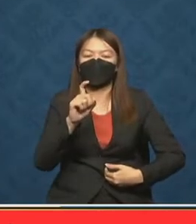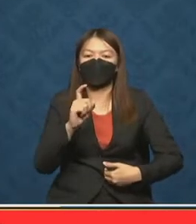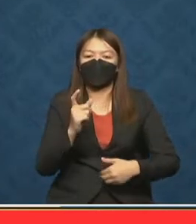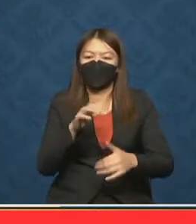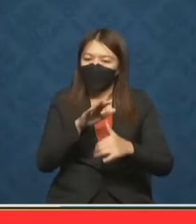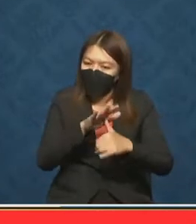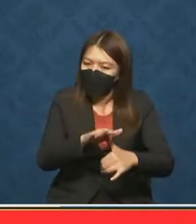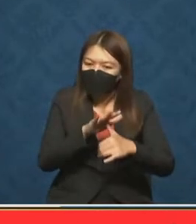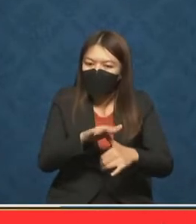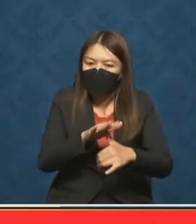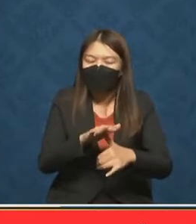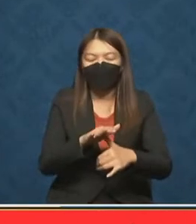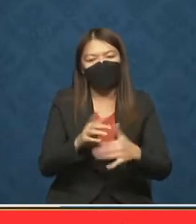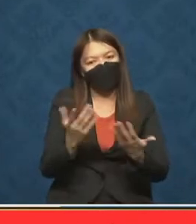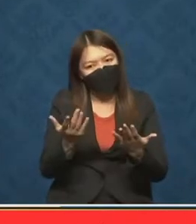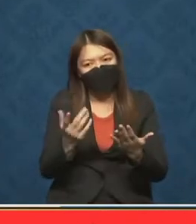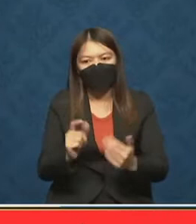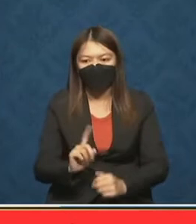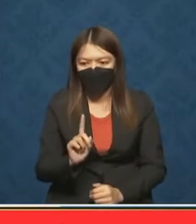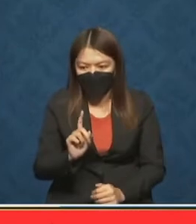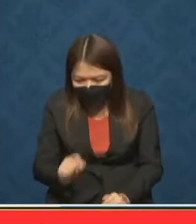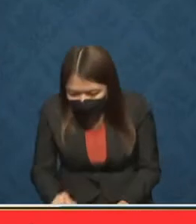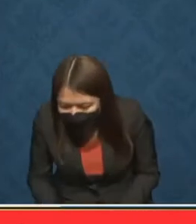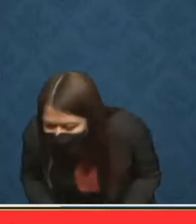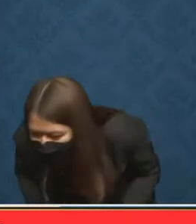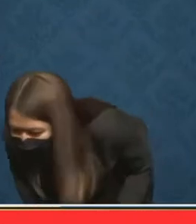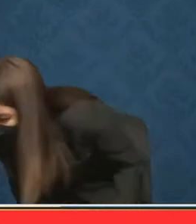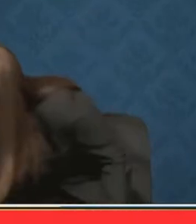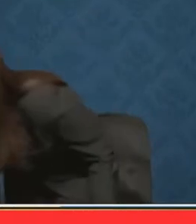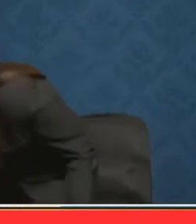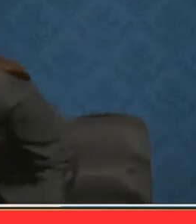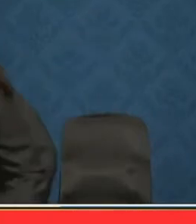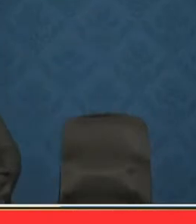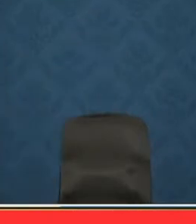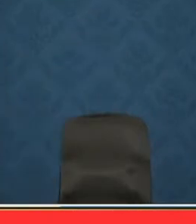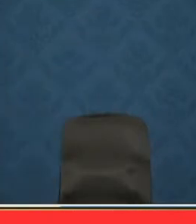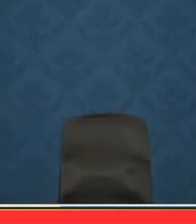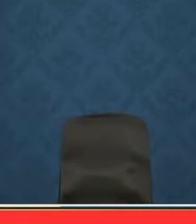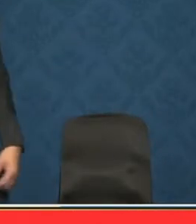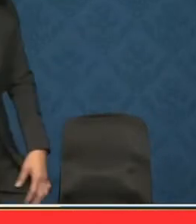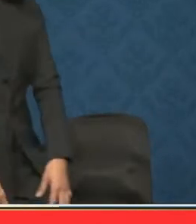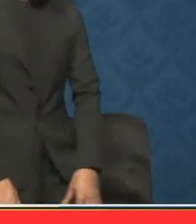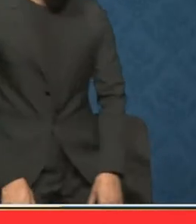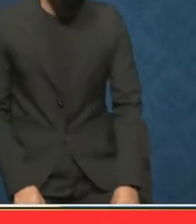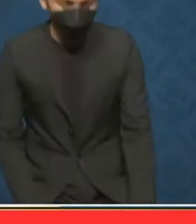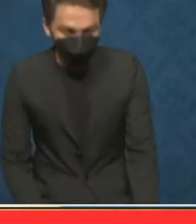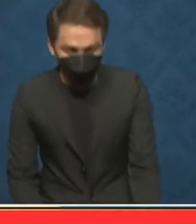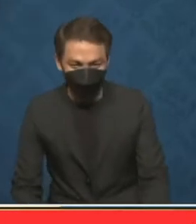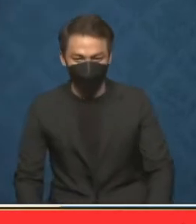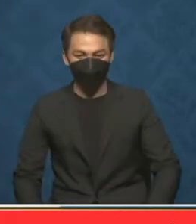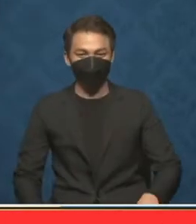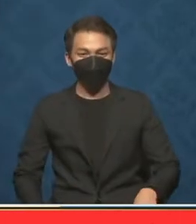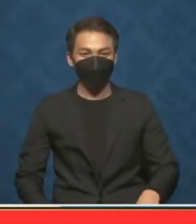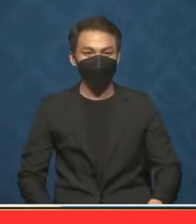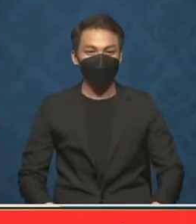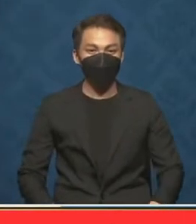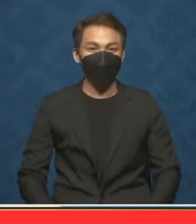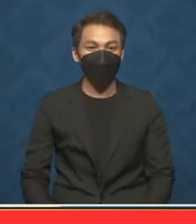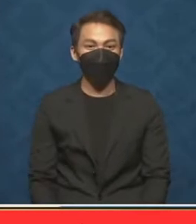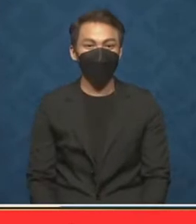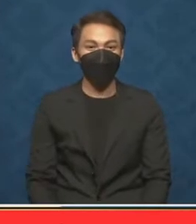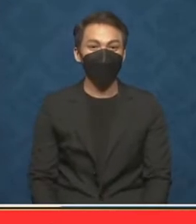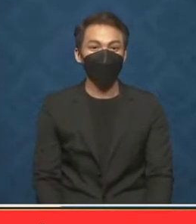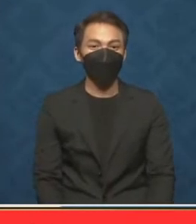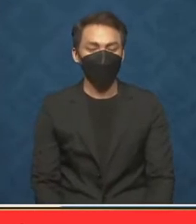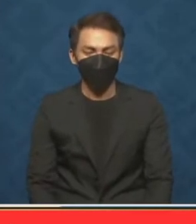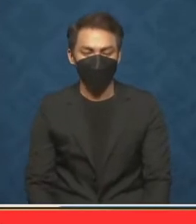คาสินค้าเกเซตะกรสดำสตเจ้าๆต้นไม้ประเทrifทไยกำลงจะตายครับเพราะวานโยบายเจ้าสั sorryบริห